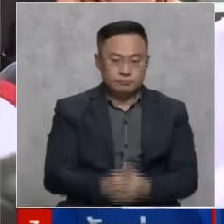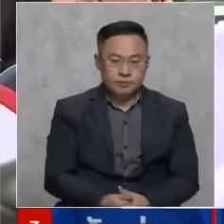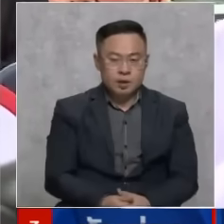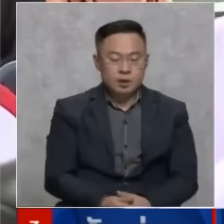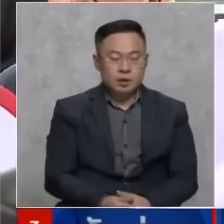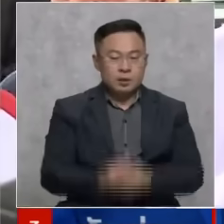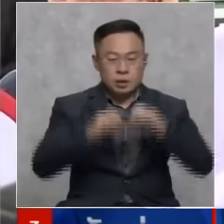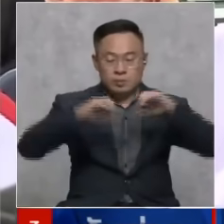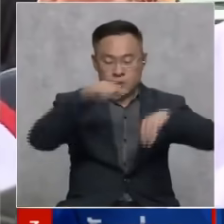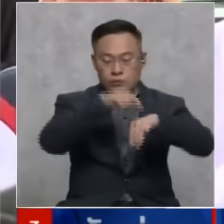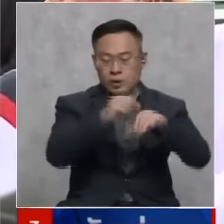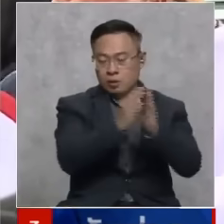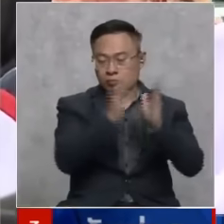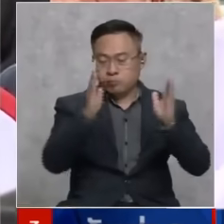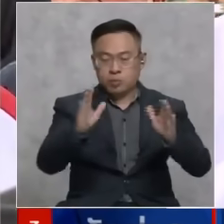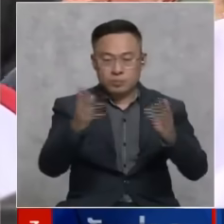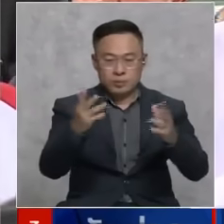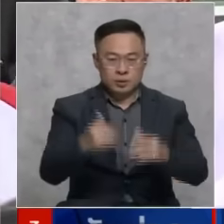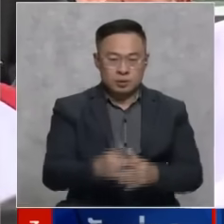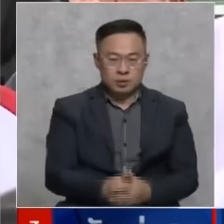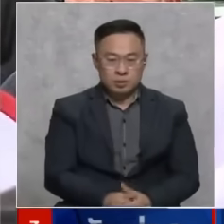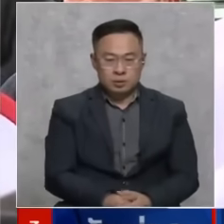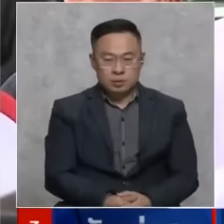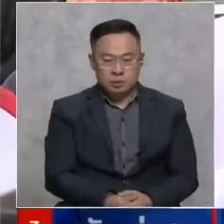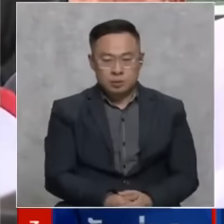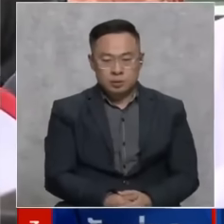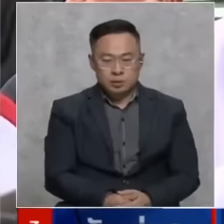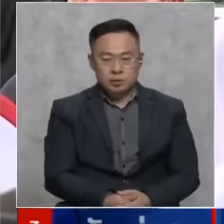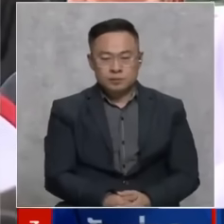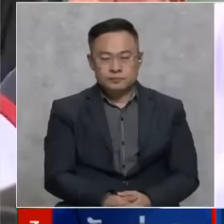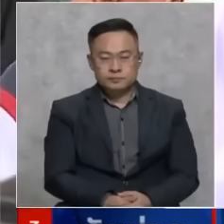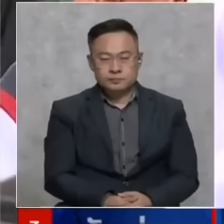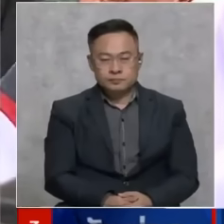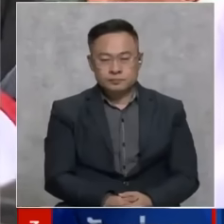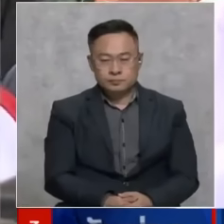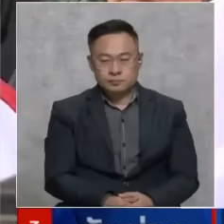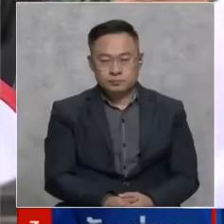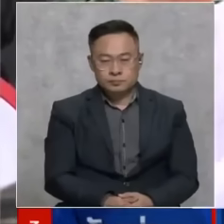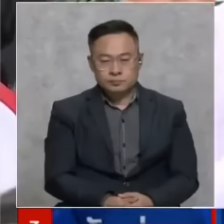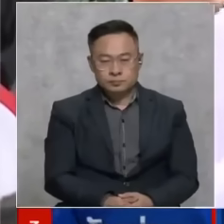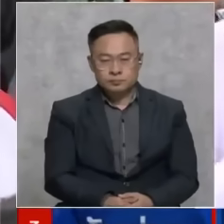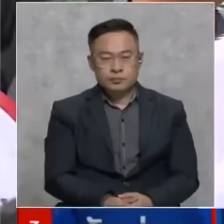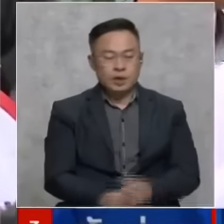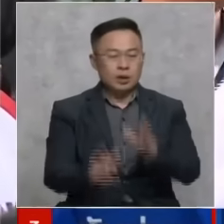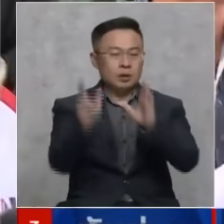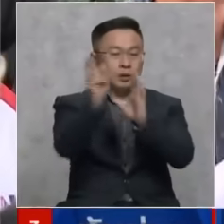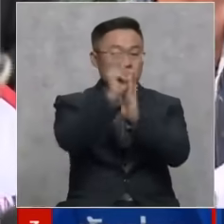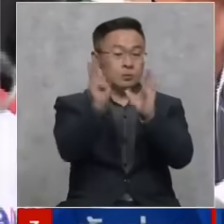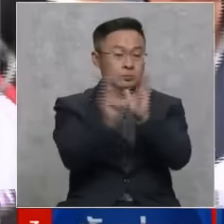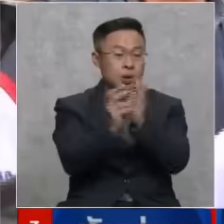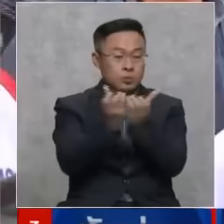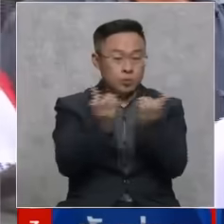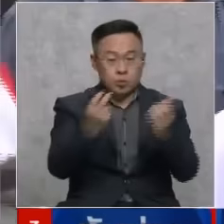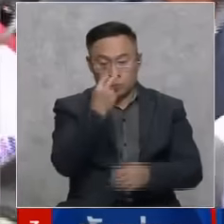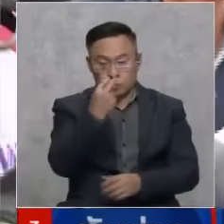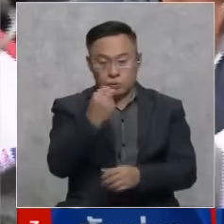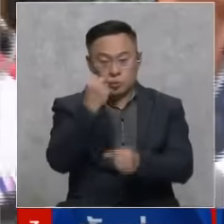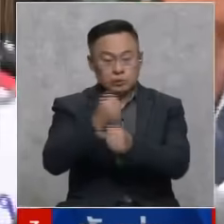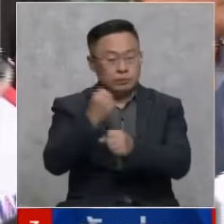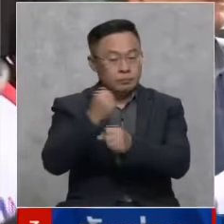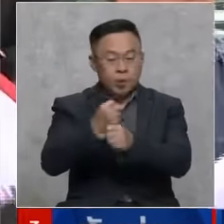องดูบริบทที่เกี่ยวข้องทั้งหมดนะครับว่าทำเสร็จภายในเท่าไหร่เพราะเวลาที่เ